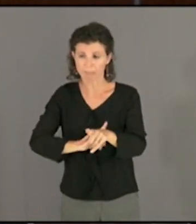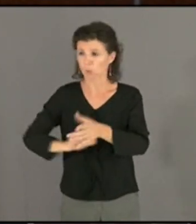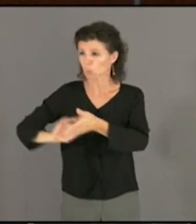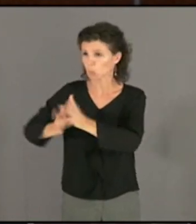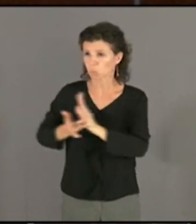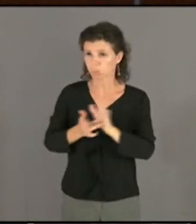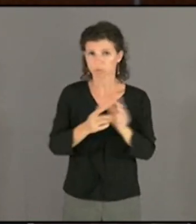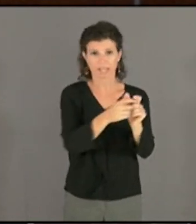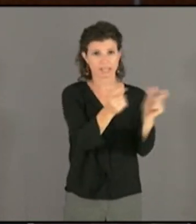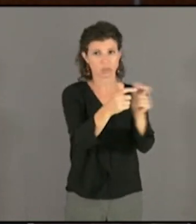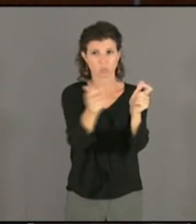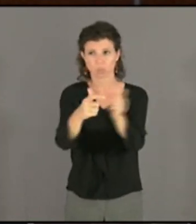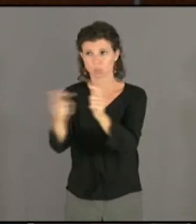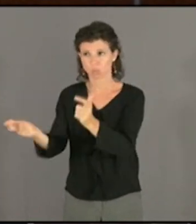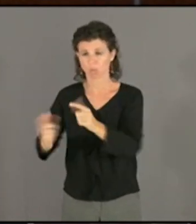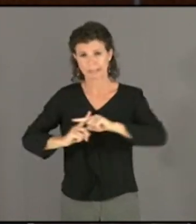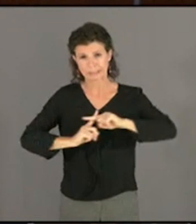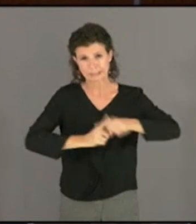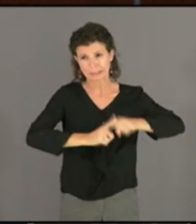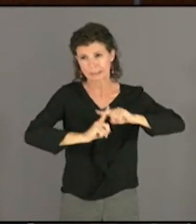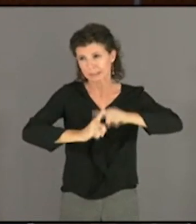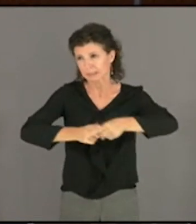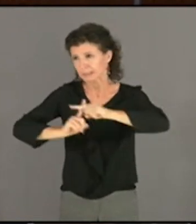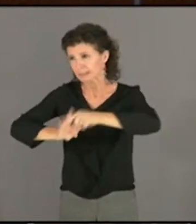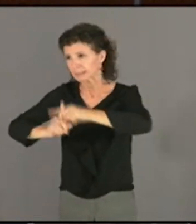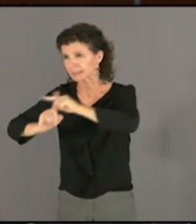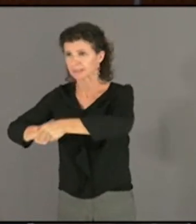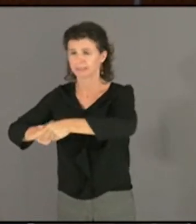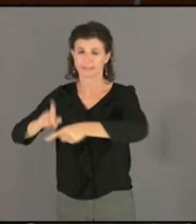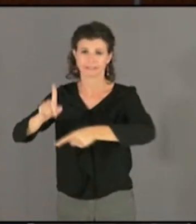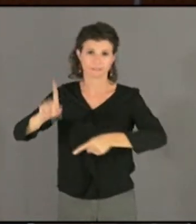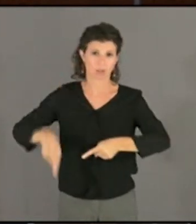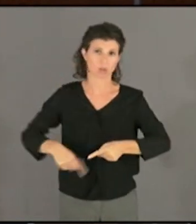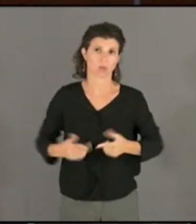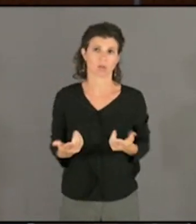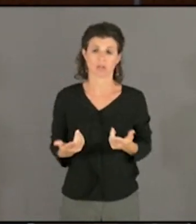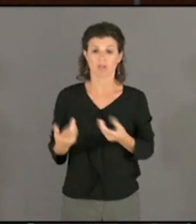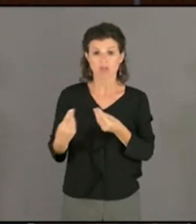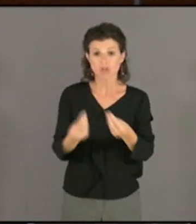institutions qui vont permettre à la ville de Marseille de bénéficier, elle aussi, de ce manque de